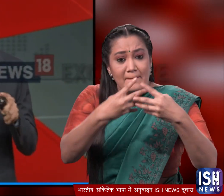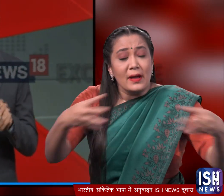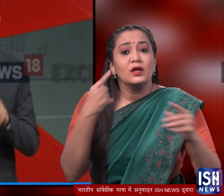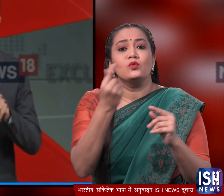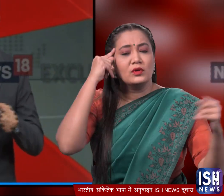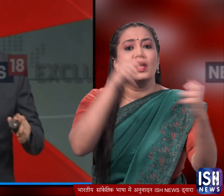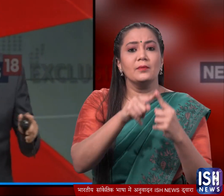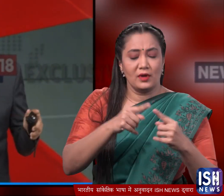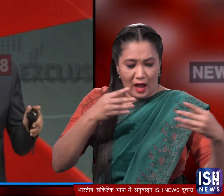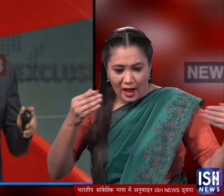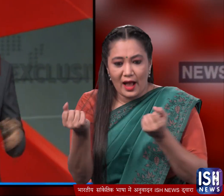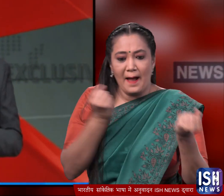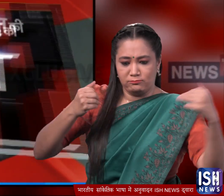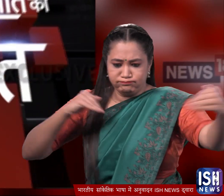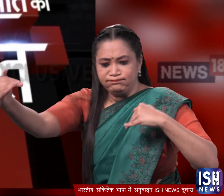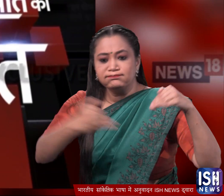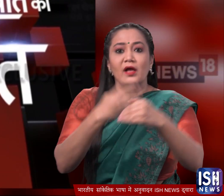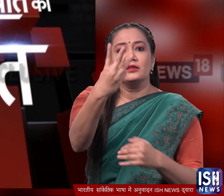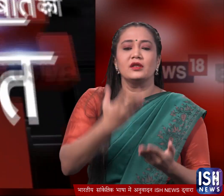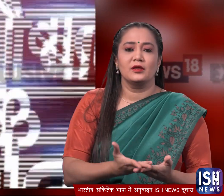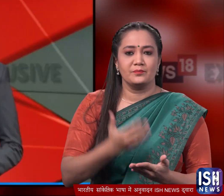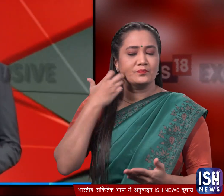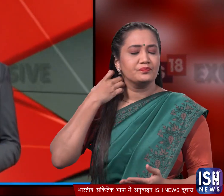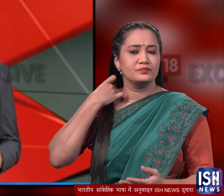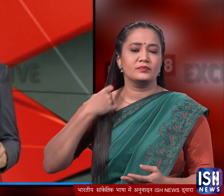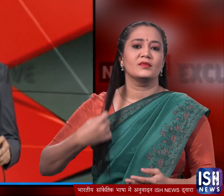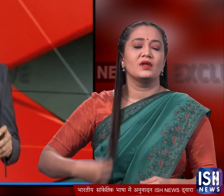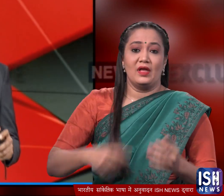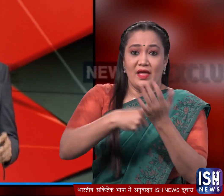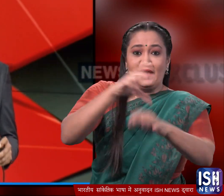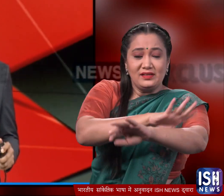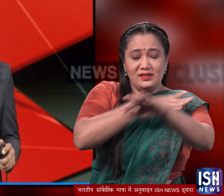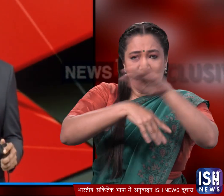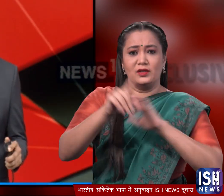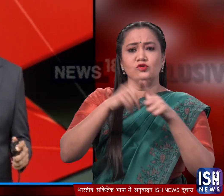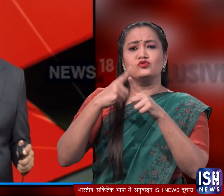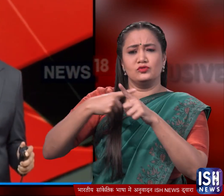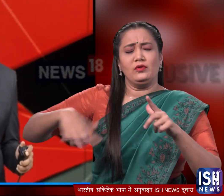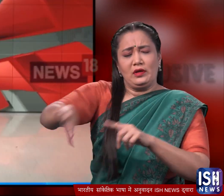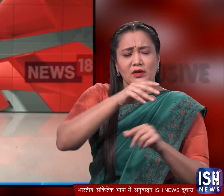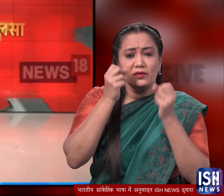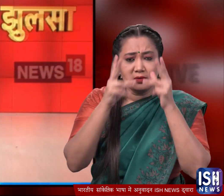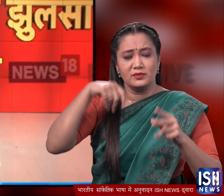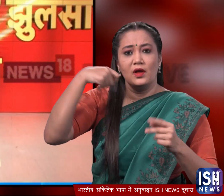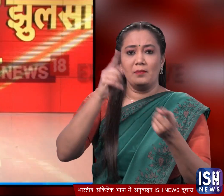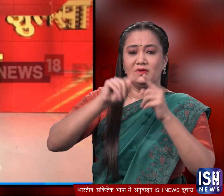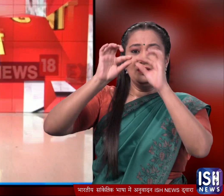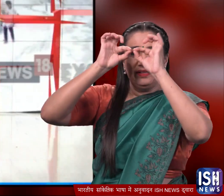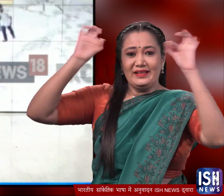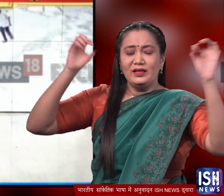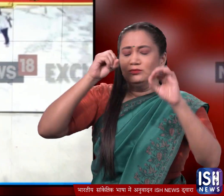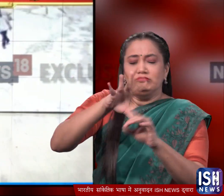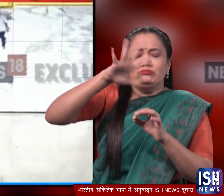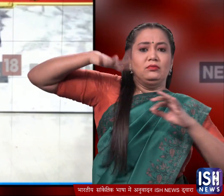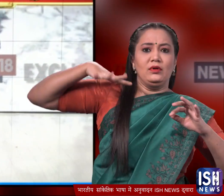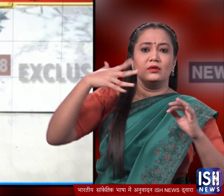था क्योंकि वहां 3 तरफ से गाड़ियों की आवाजाही थी। राजस्थान के झुंझुनू से हैरान करने वाला एक वीडियो सामने आया। वहां करंट की चपेट में आने से एक